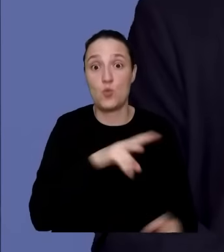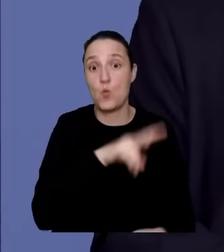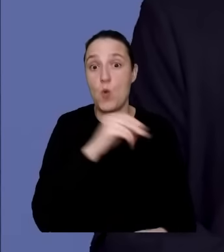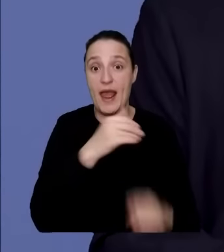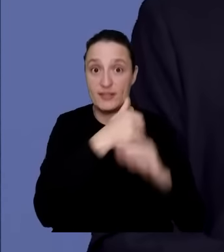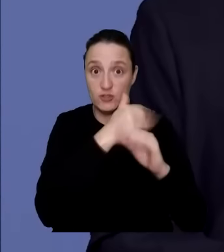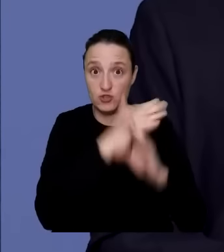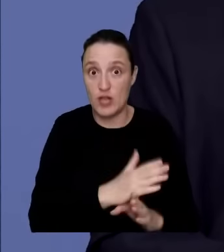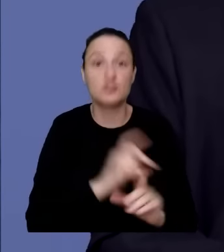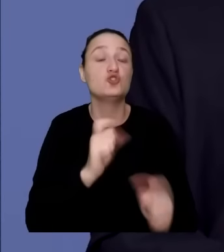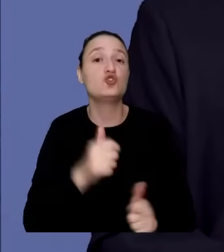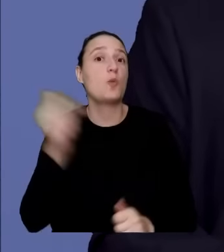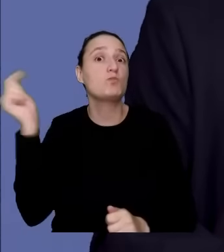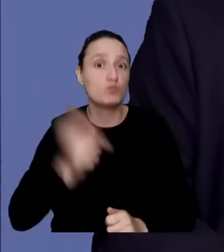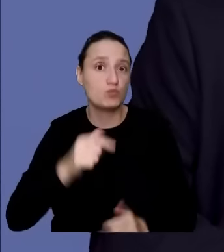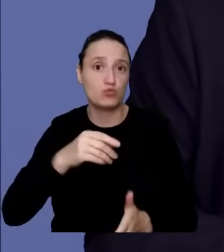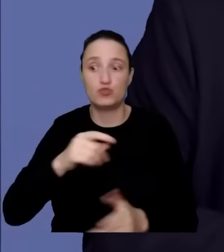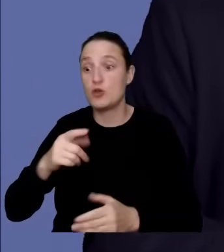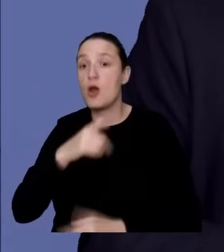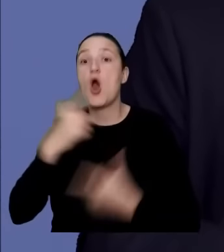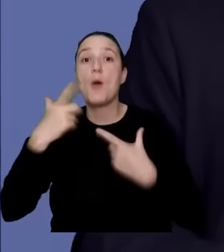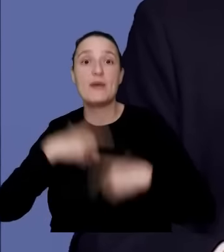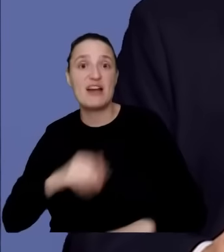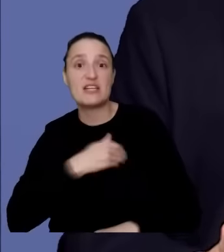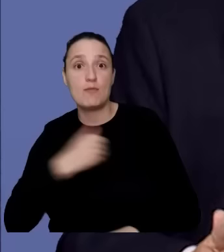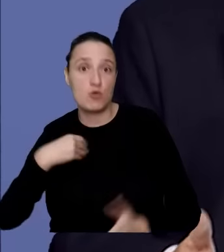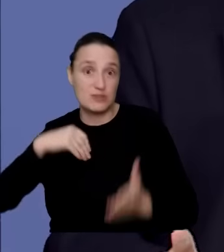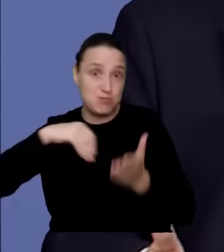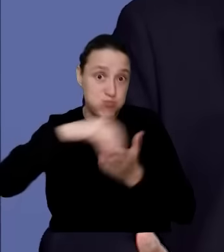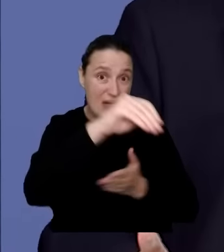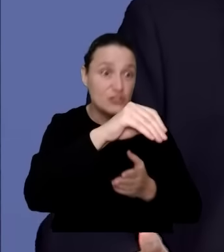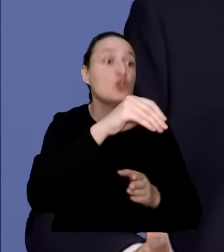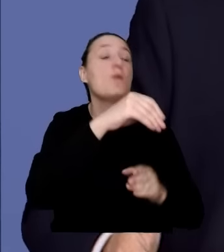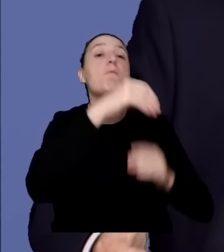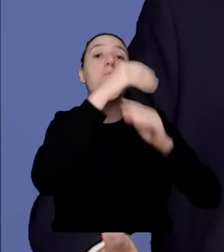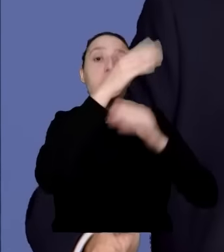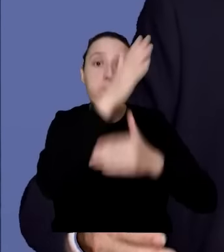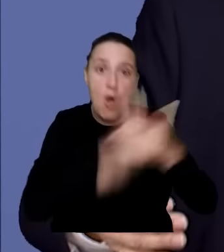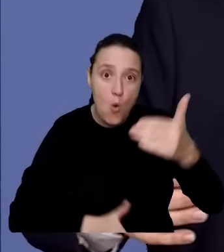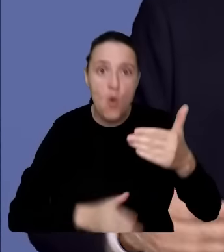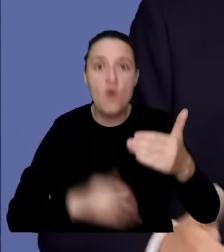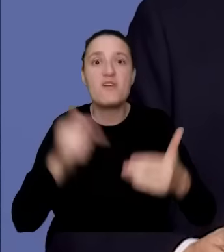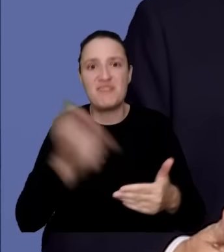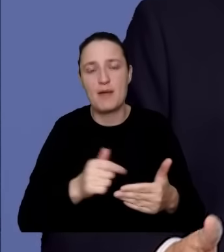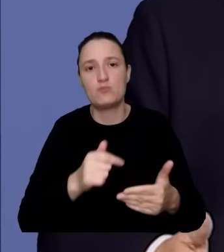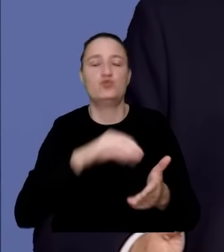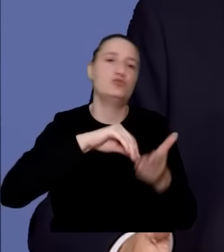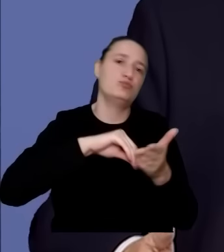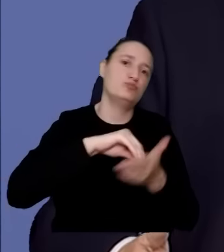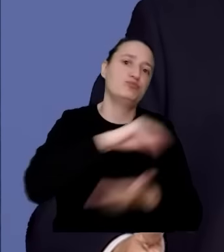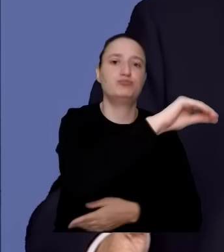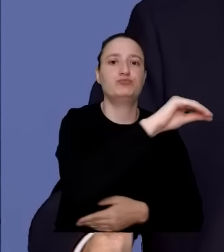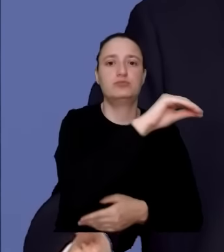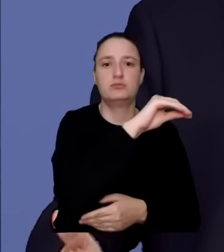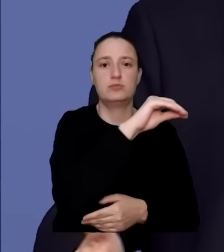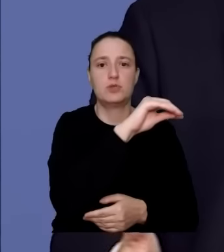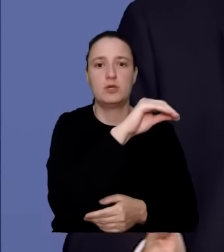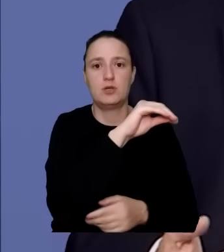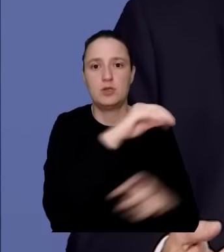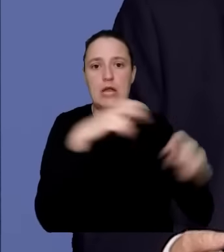haracz który polscy obywatele zapłacą połowa jego będzie musiała być odprowadzona do struktur